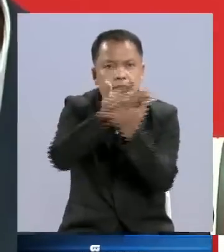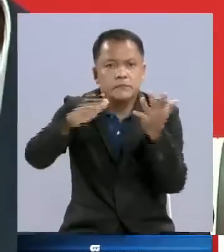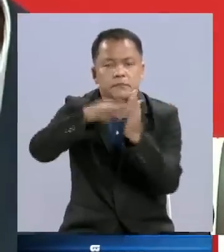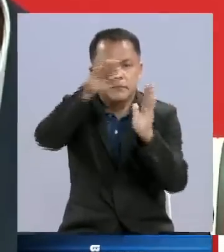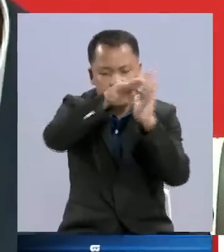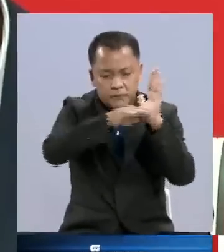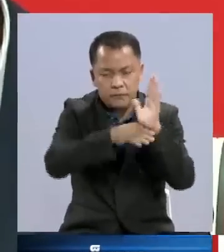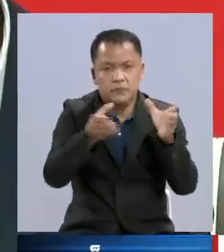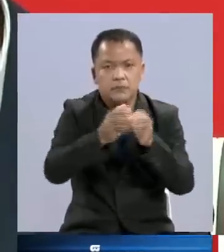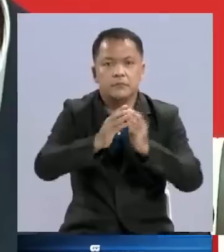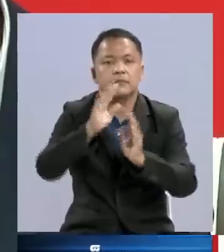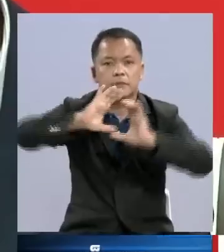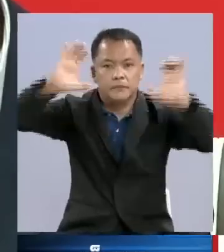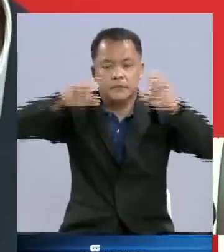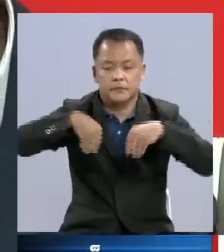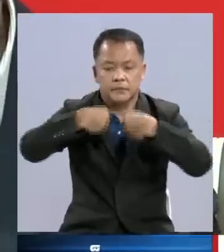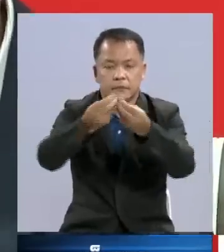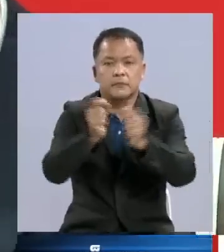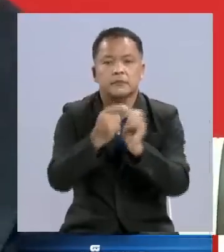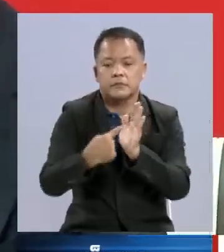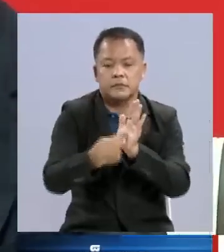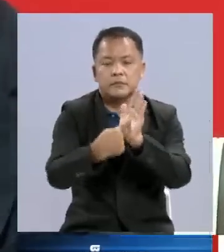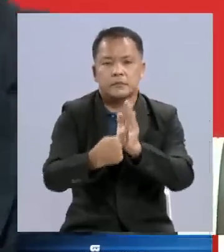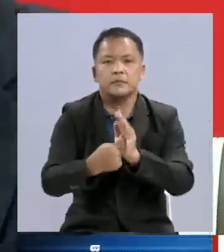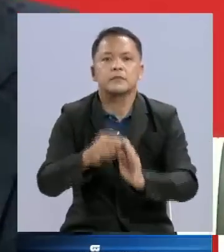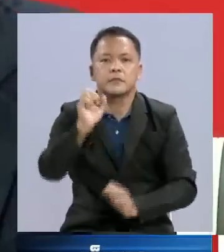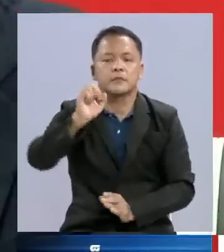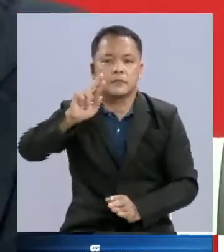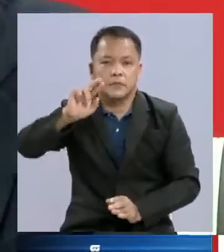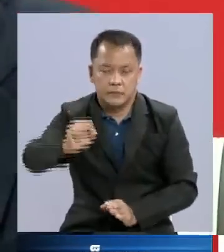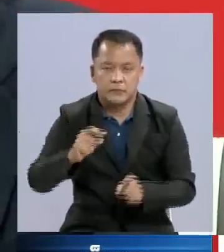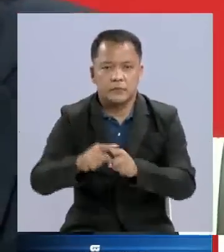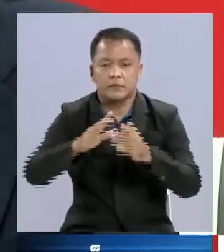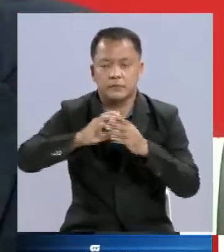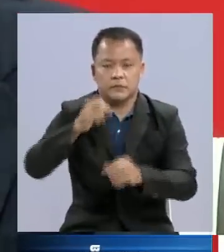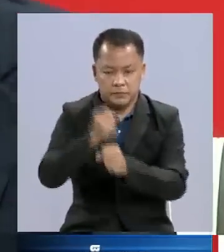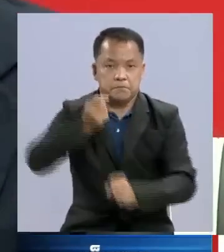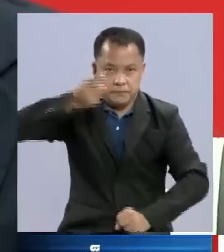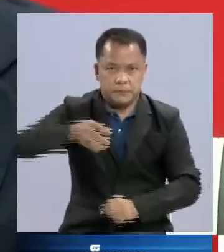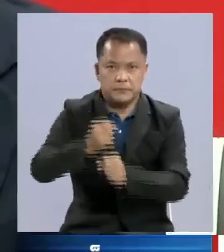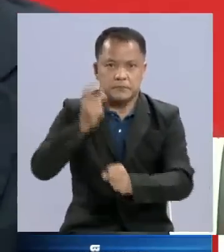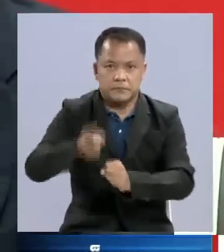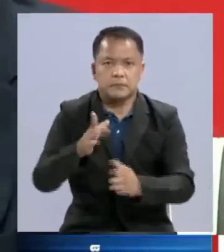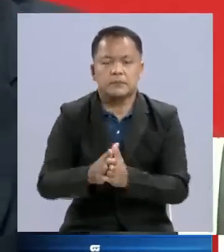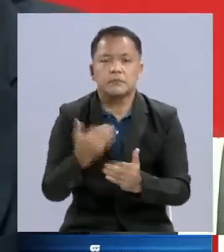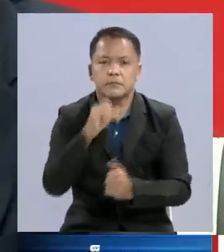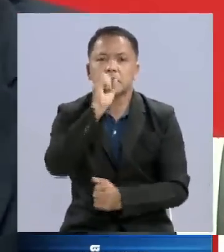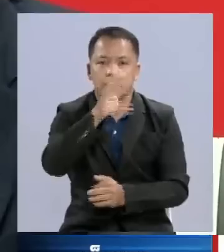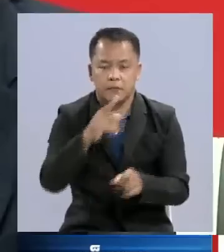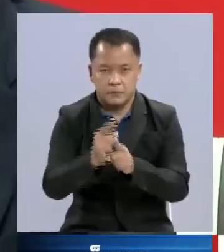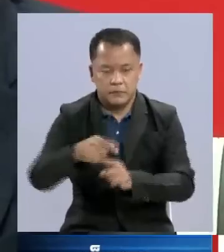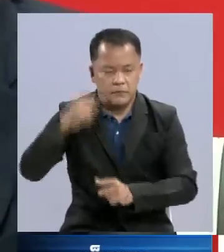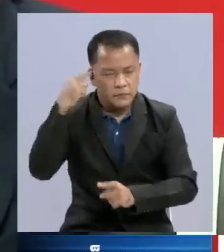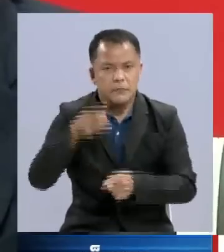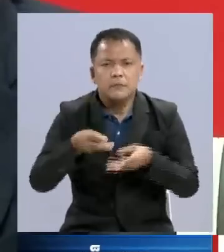ายของรัฐบาลเพื่อนำมาเสนอต่อรัฐสภานำไปสู่การปฏิบัติด้วยนะครับ ใช่ครับแล้วก็ยังบอกว่าจริงๆมัน